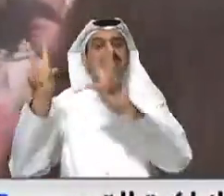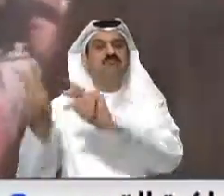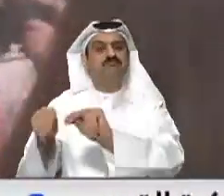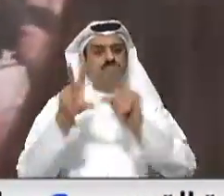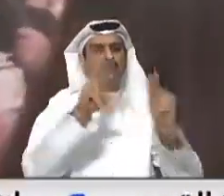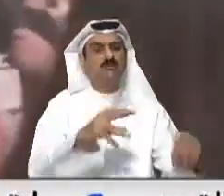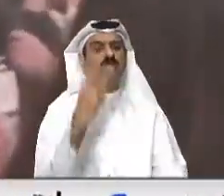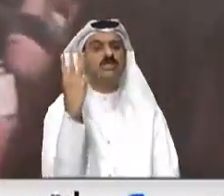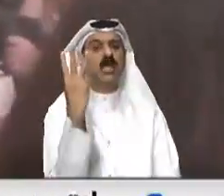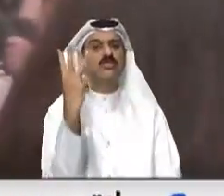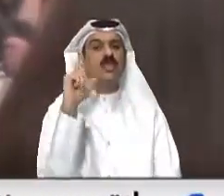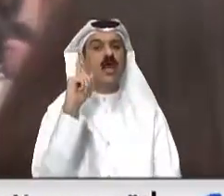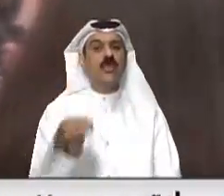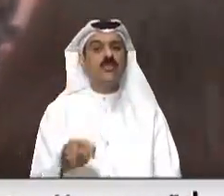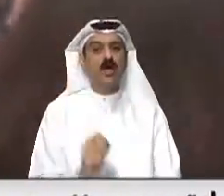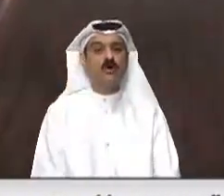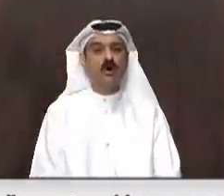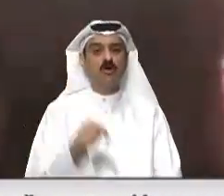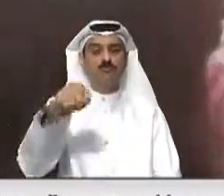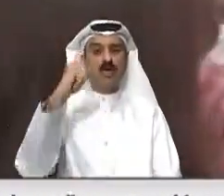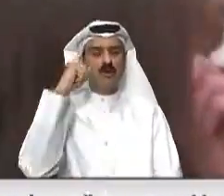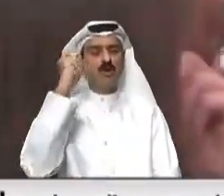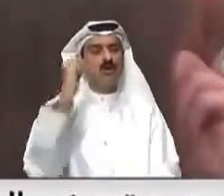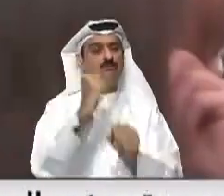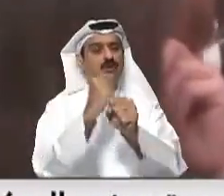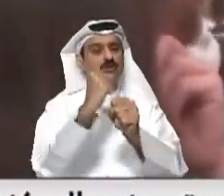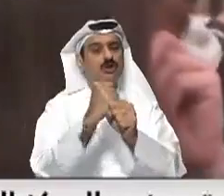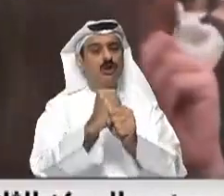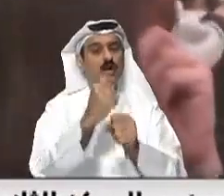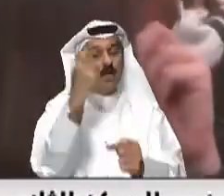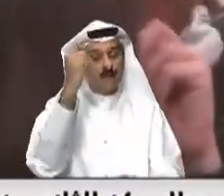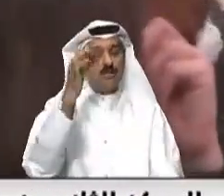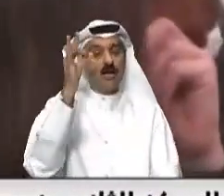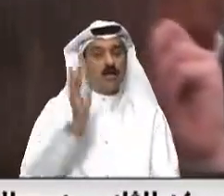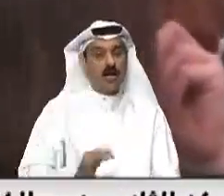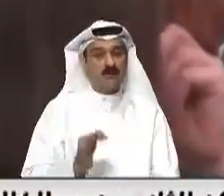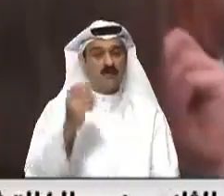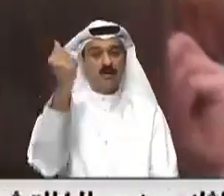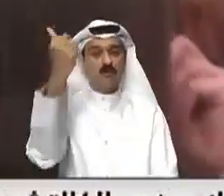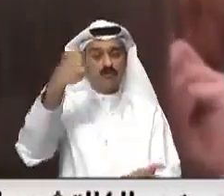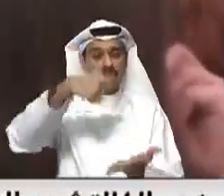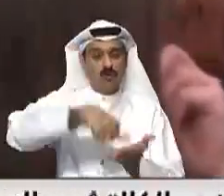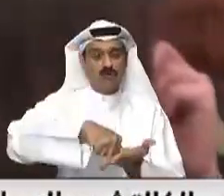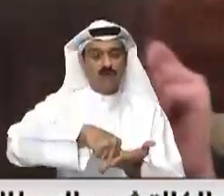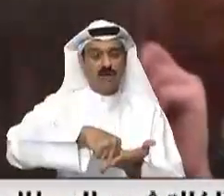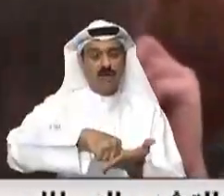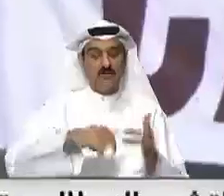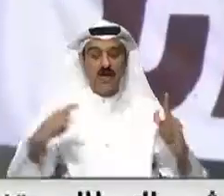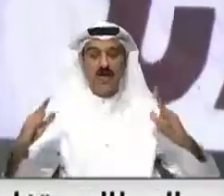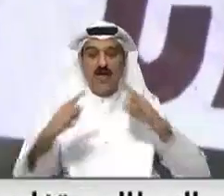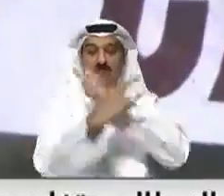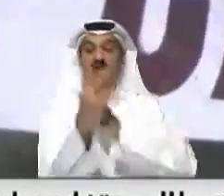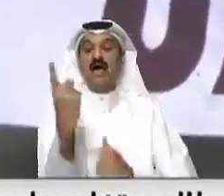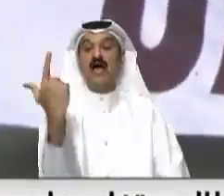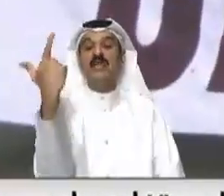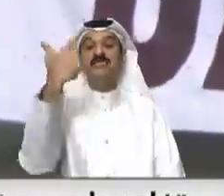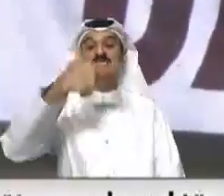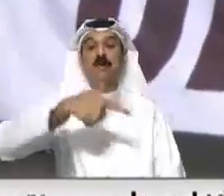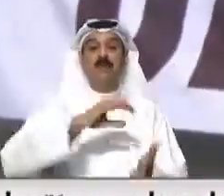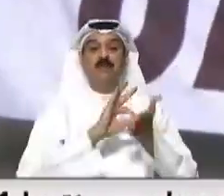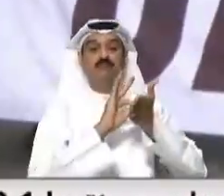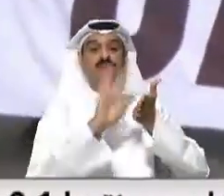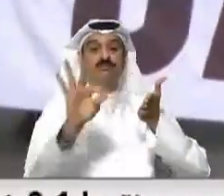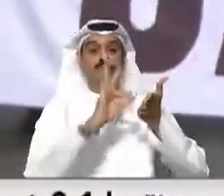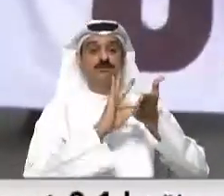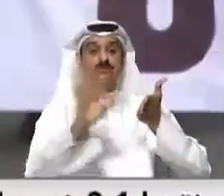لثلاث ايام للمطالبه بزياده الاجور ما ادى الى الغاء اكثر من 70 رحله حسب معلوماتي مطارات